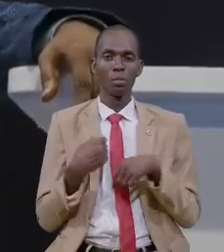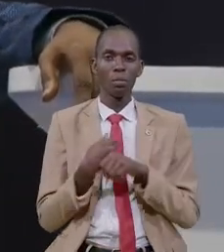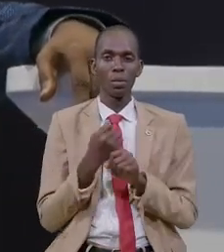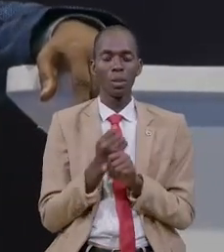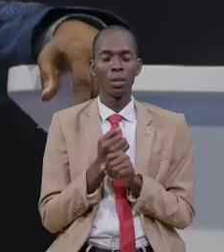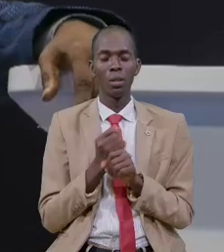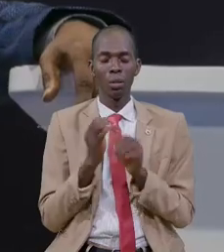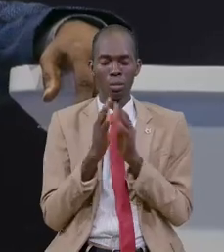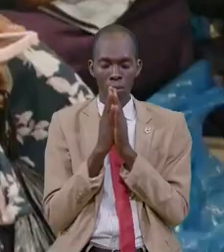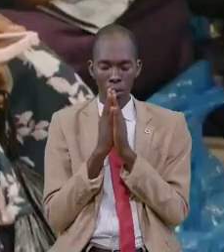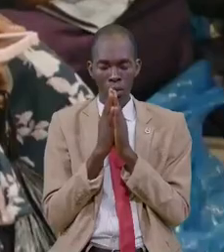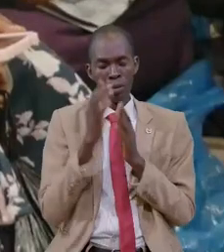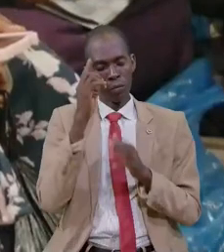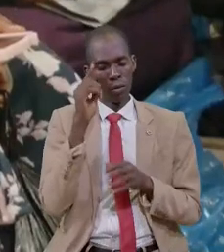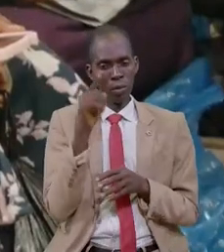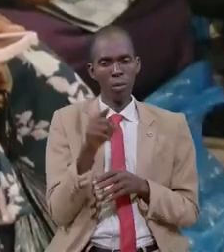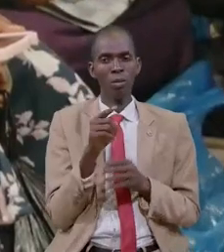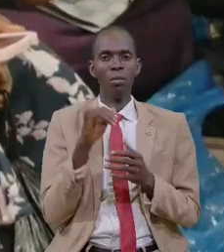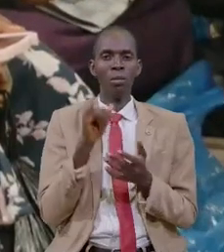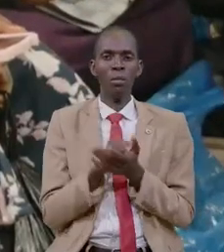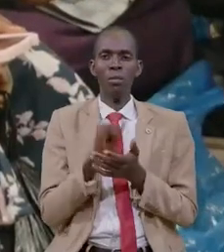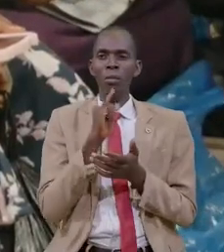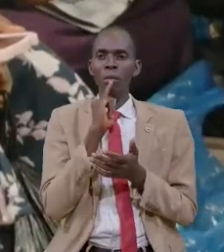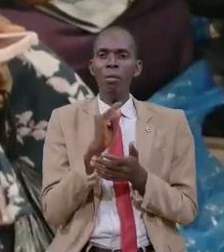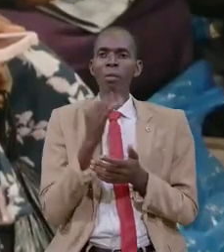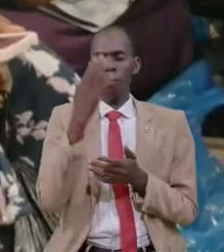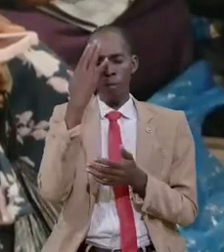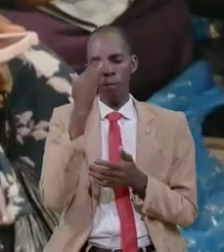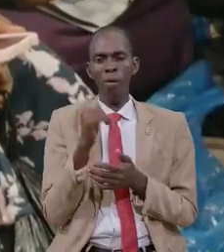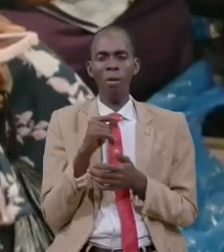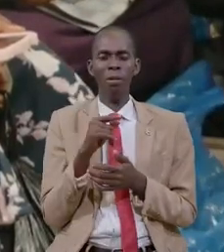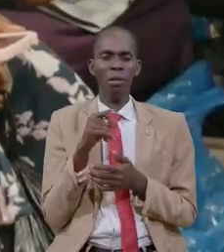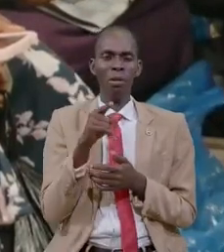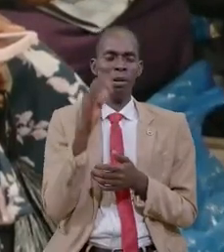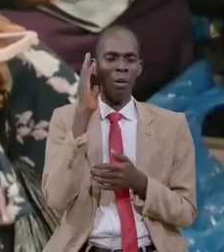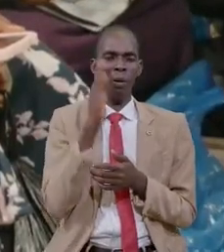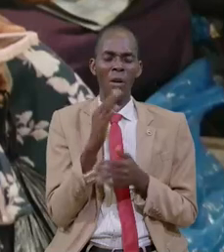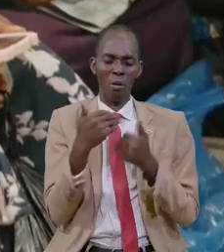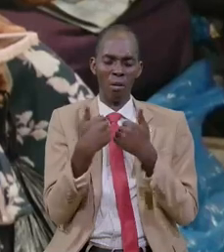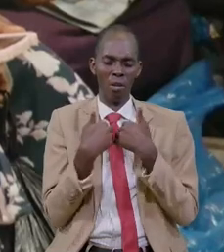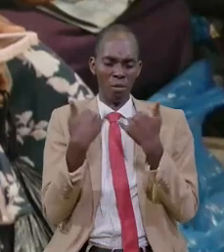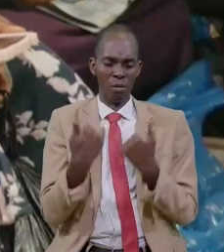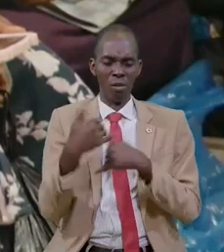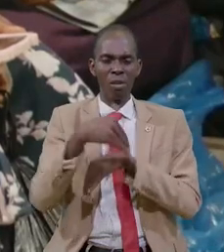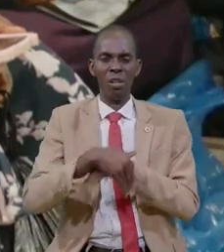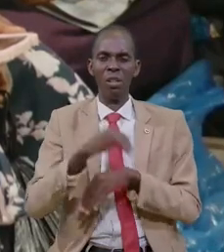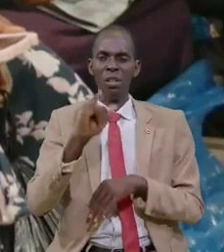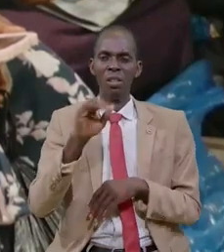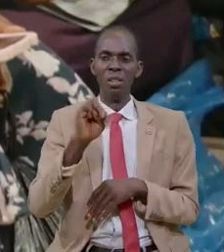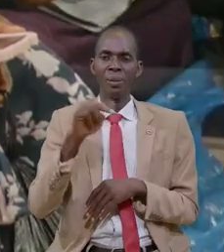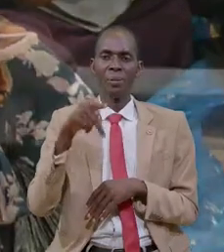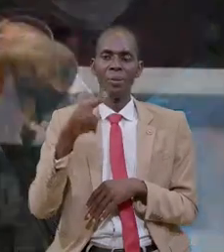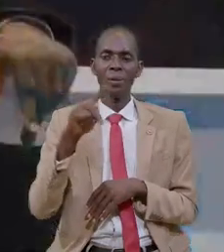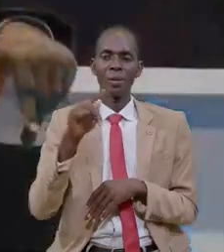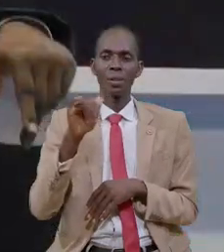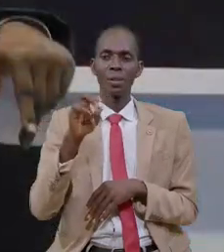intercédant pour toi. C'est pourquoi tu auras ce soir l'imputation, la